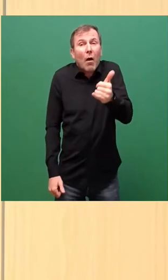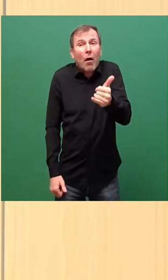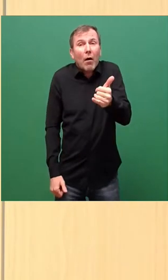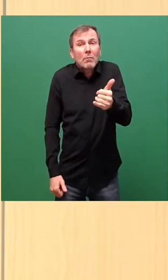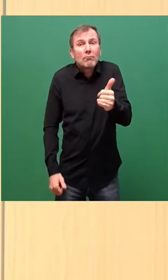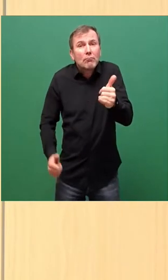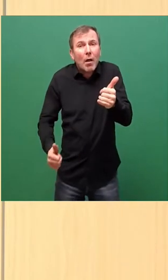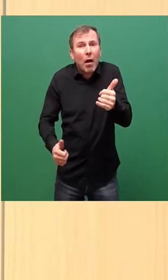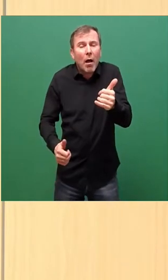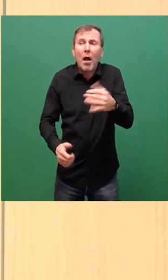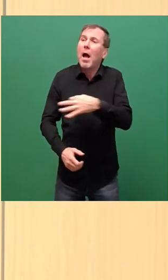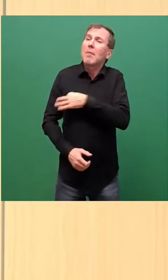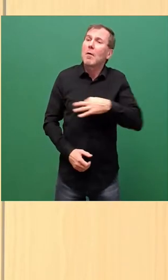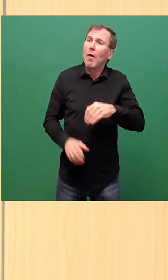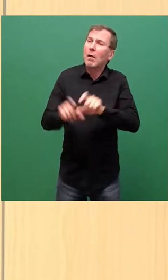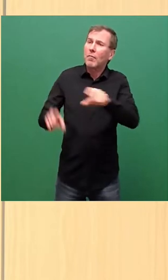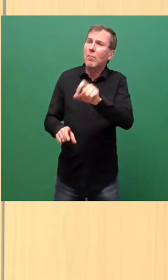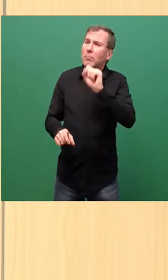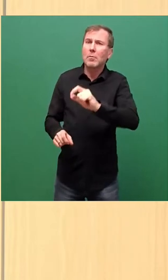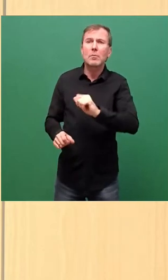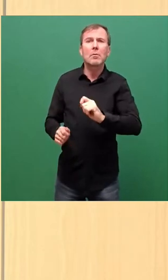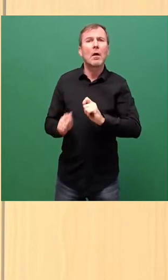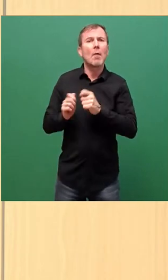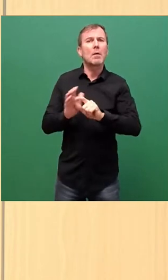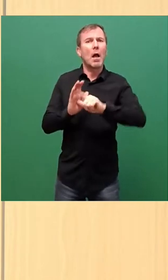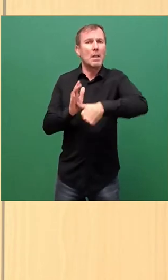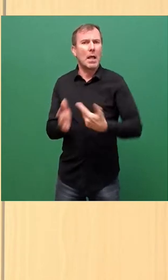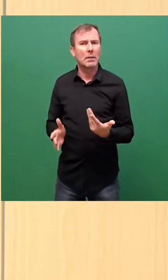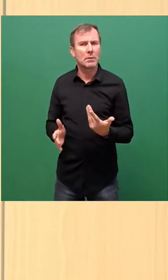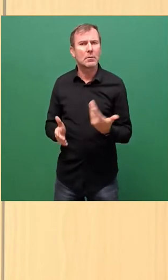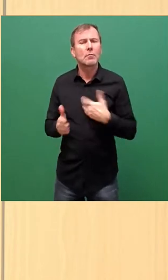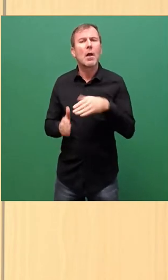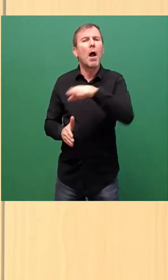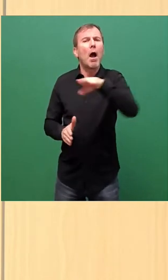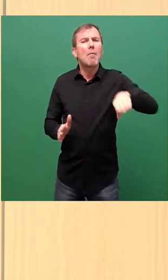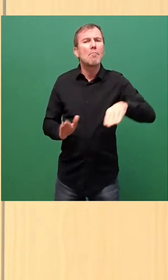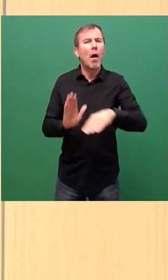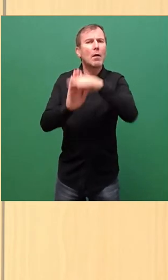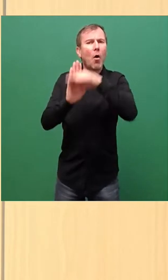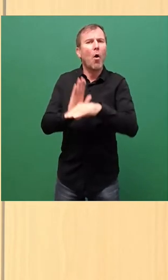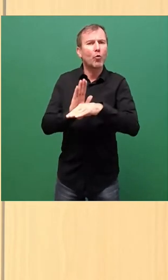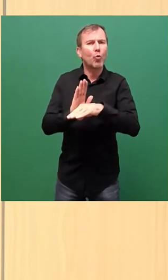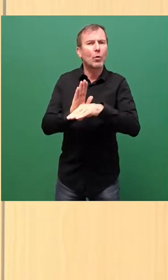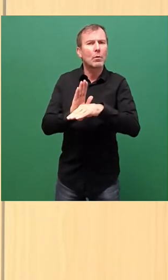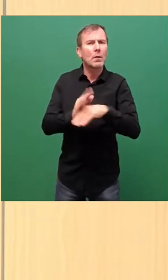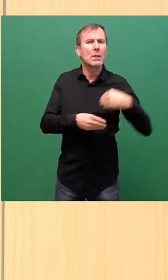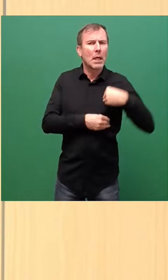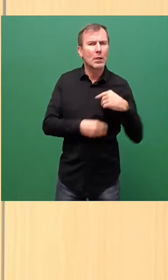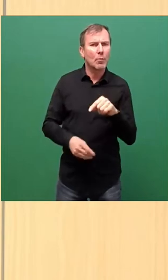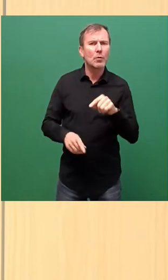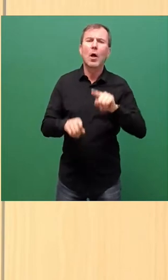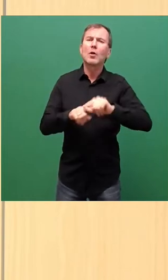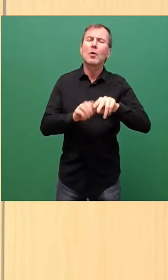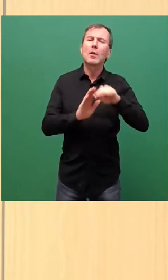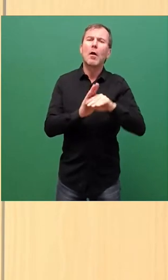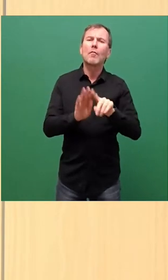zur Mobilität leisten. Ich erinnere an unsere Diskussion zur Parkgebührenverordnung, als wir tatsächlich Sonderregelungen für Carsharing, das ist